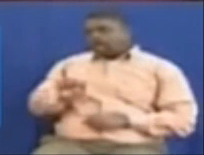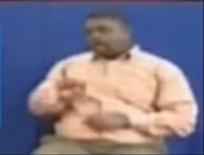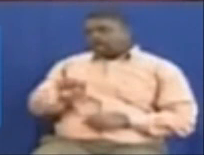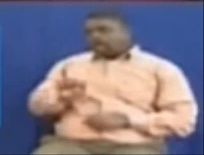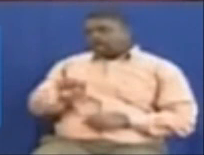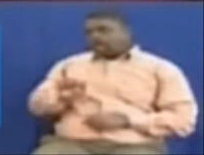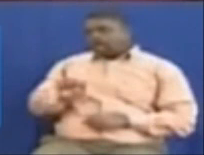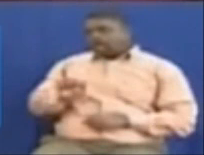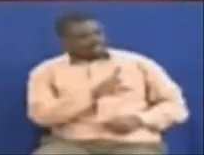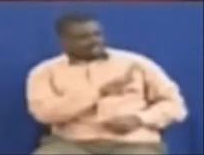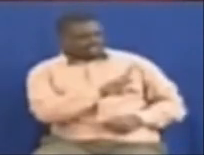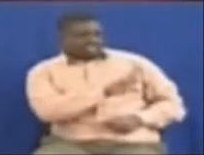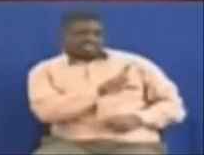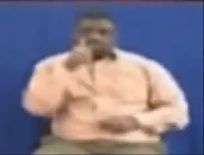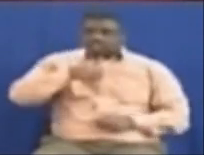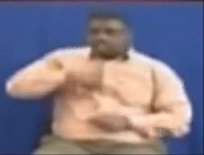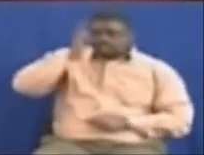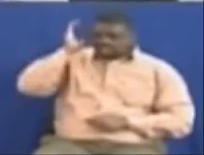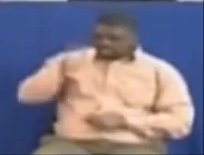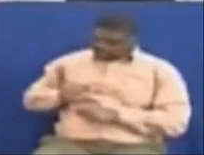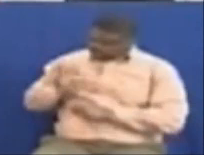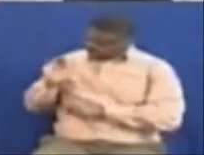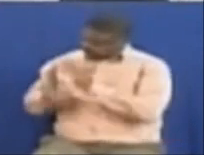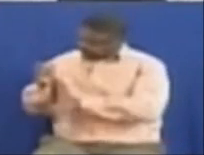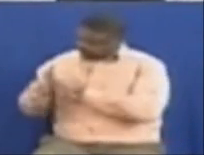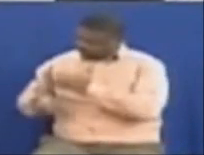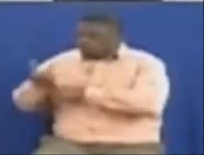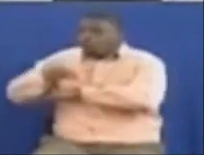na mikoa yetu. Na nitumie nafasi hii